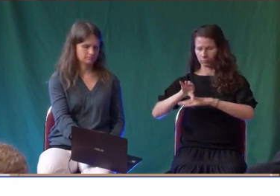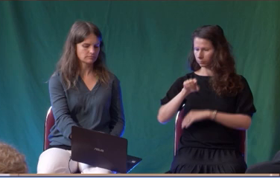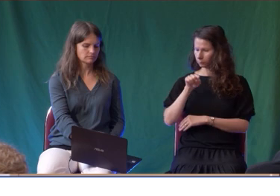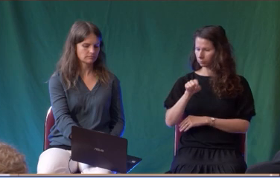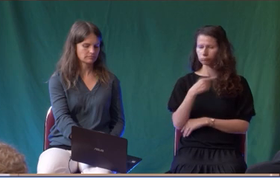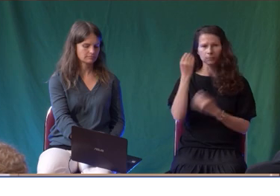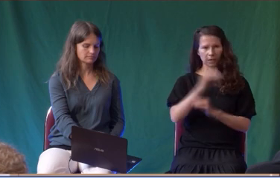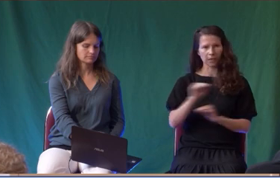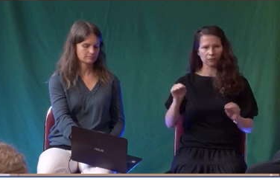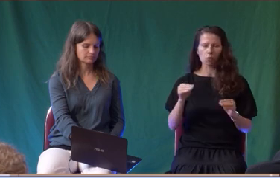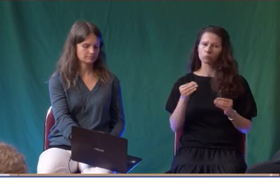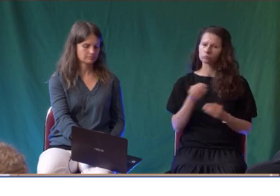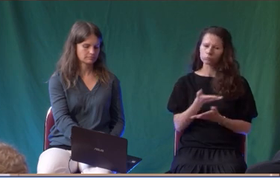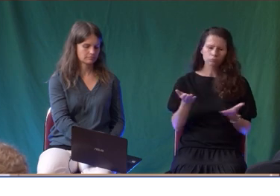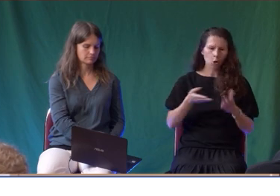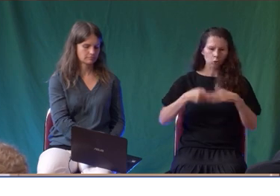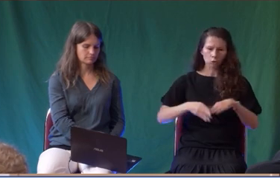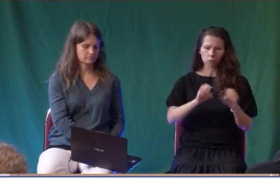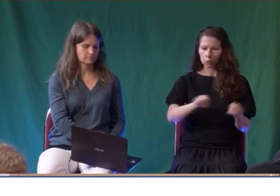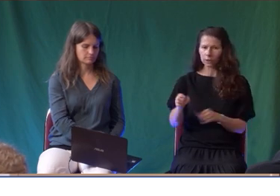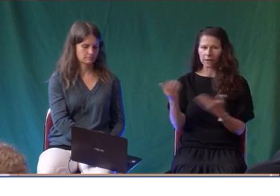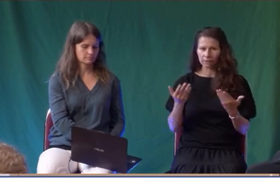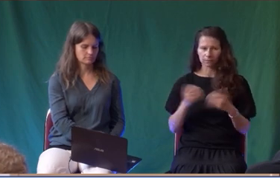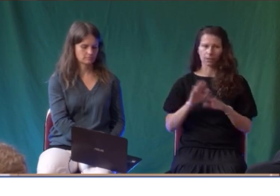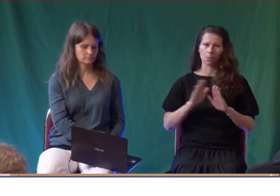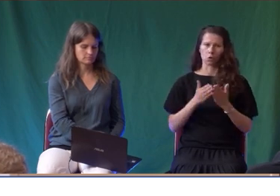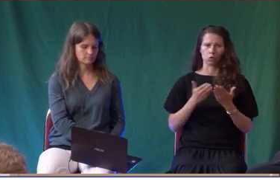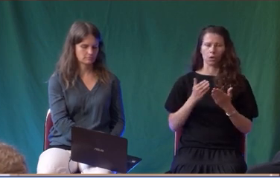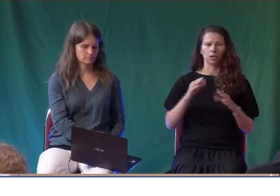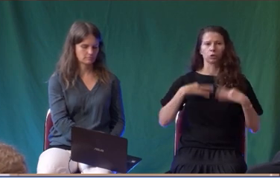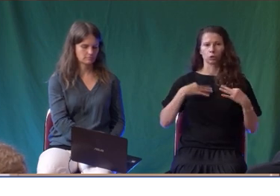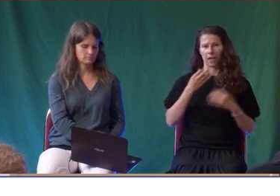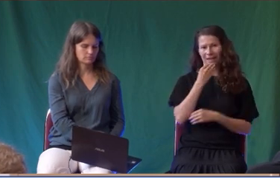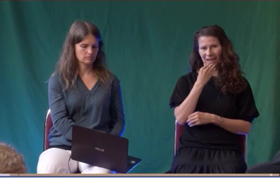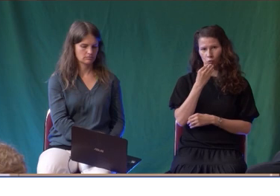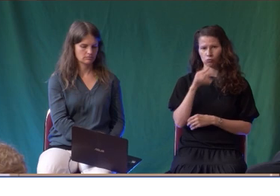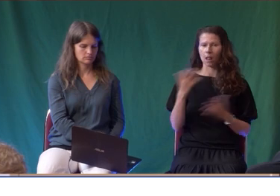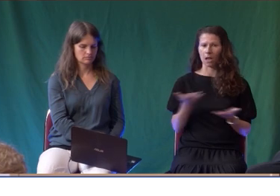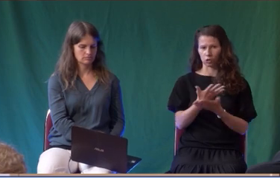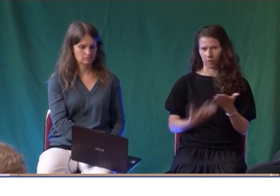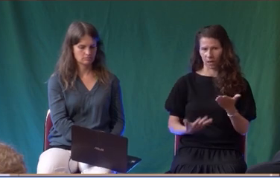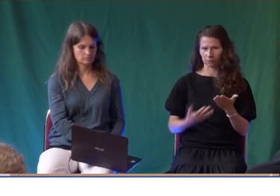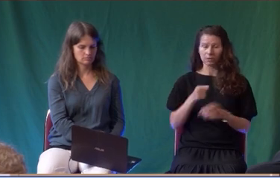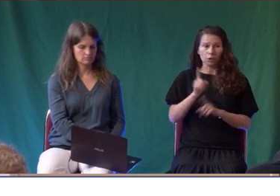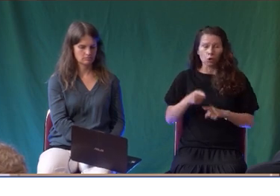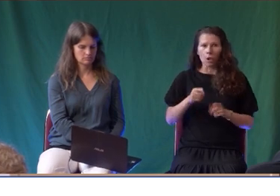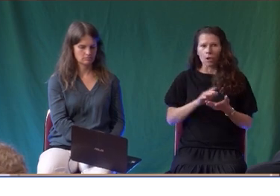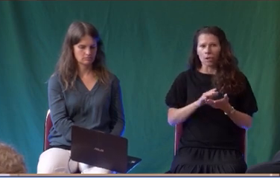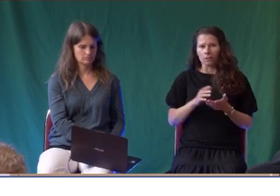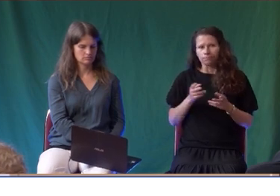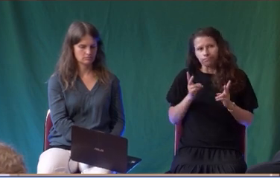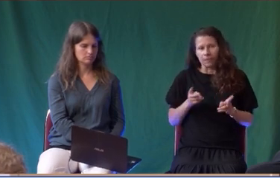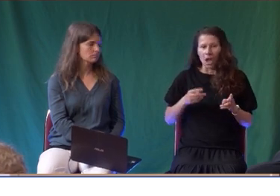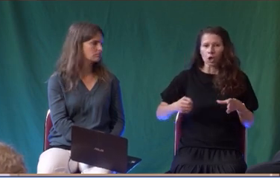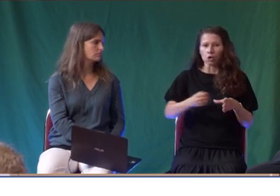Unterstützungsmöglichkeiten ist für sie gibt es gibt eine Broschüre gesunde Ernährung in leichter Sprache soll der eigentlichen Kochkurs werden mussten wir